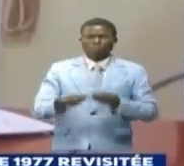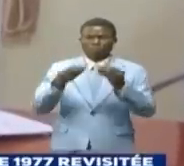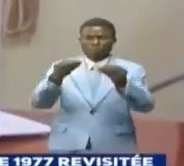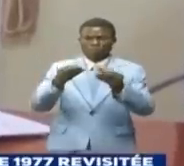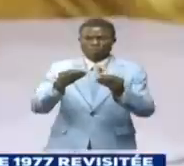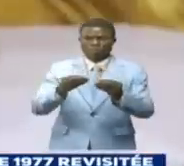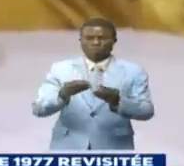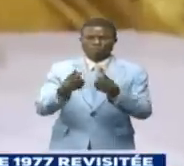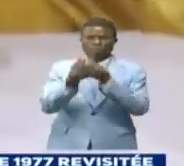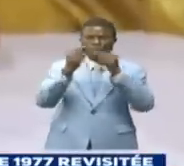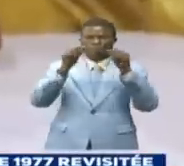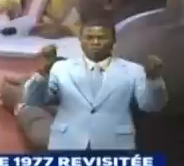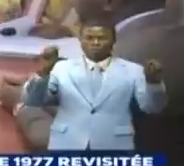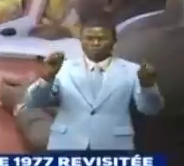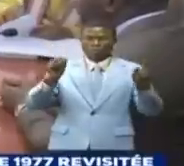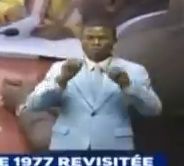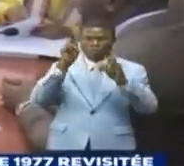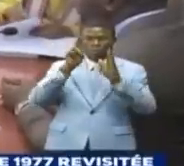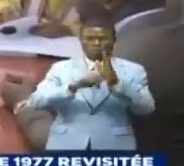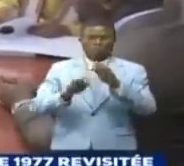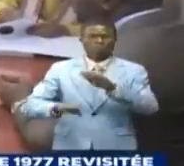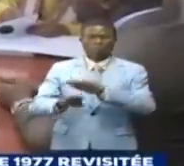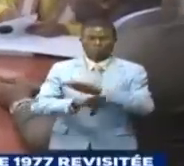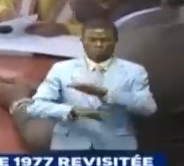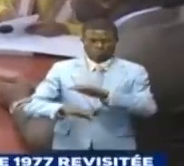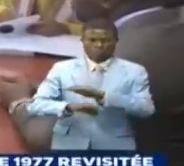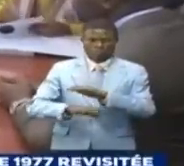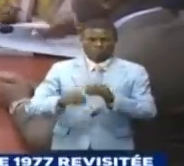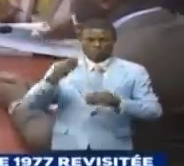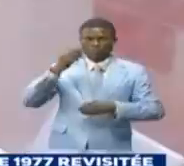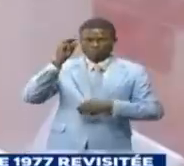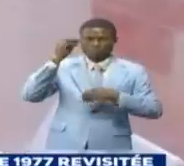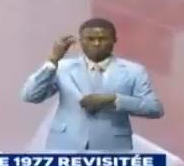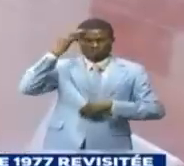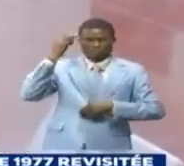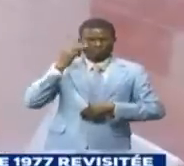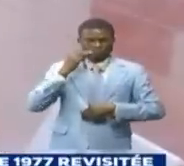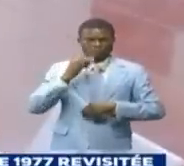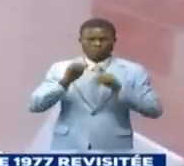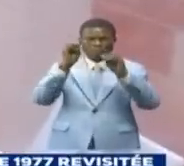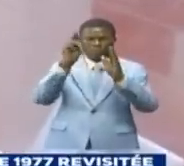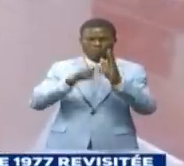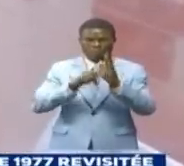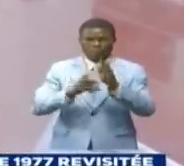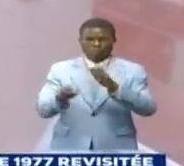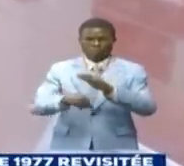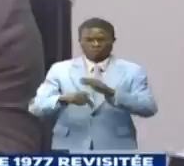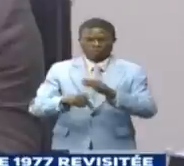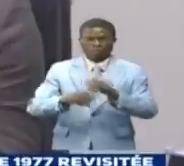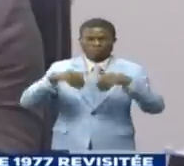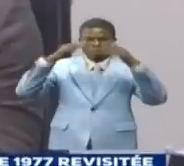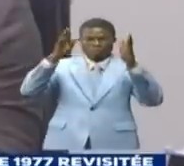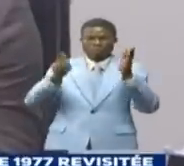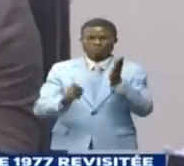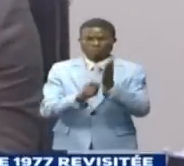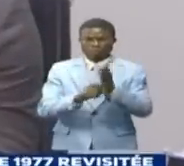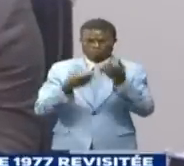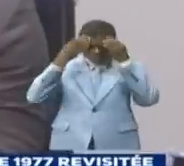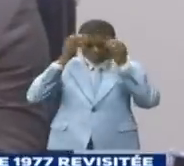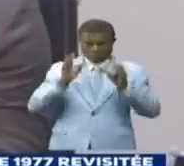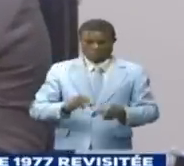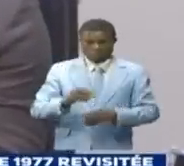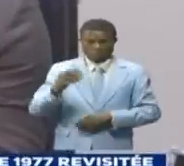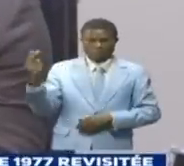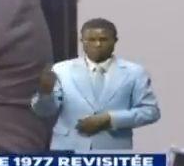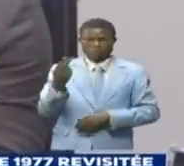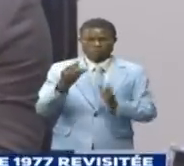gratuité de l'enseignement de base, l'imposer. Le ministre de l'enseignement primaire, secondaire et technique a rappelé que la convention du